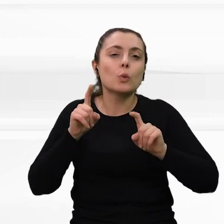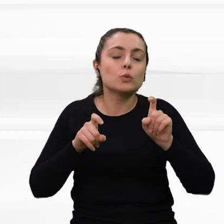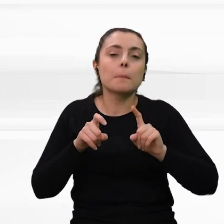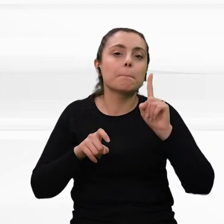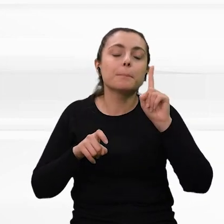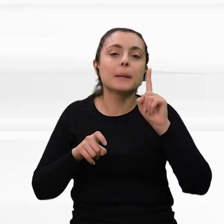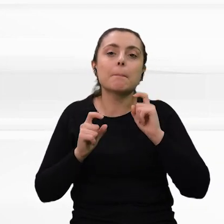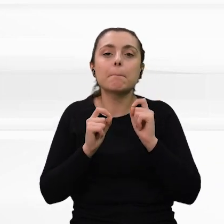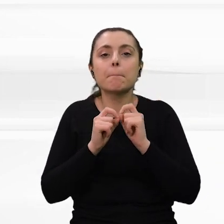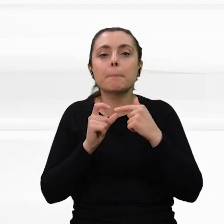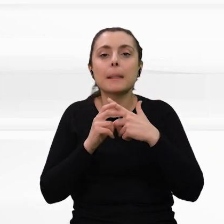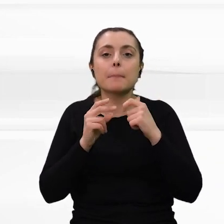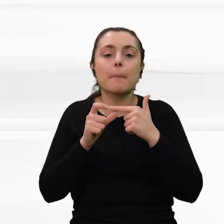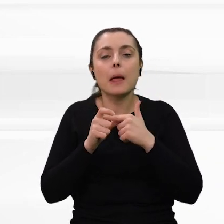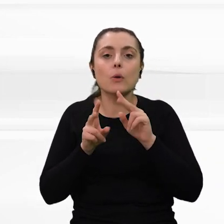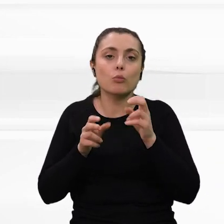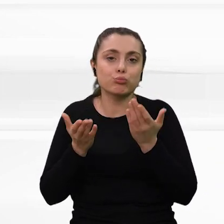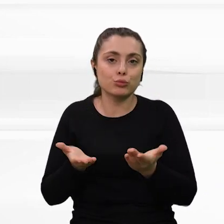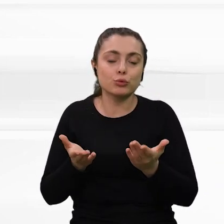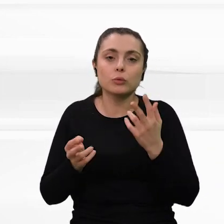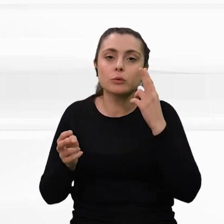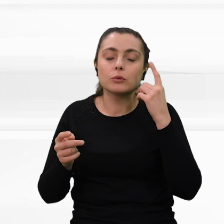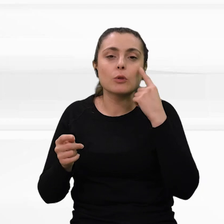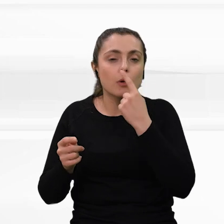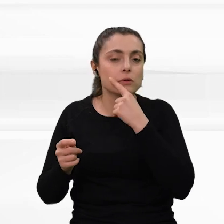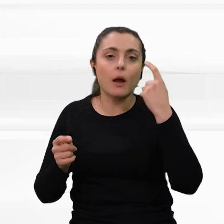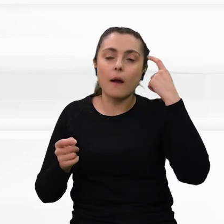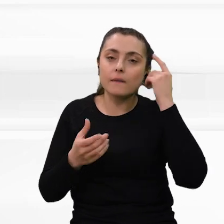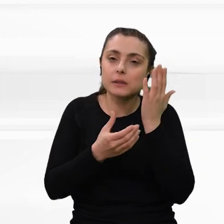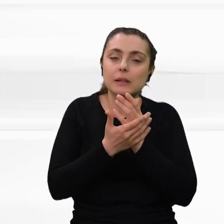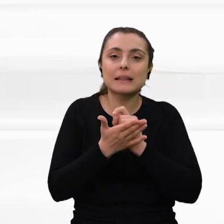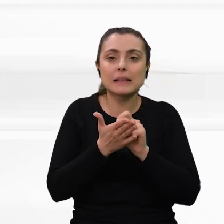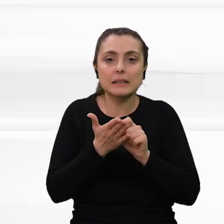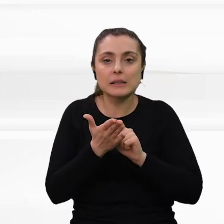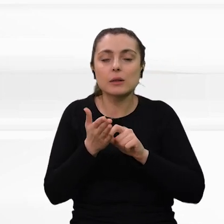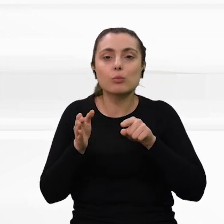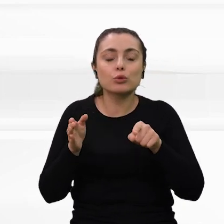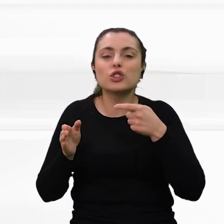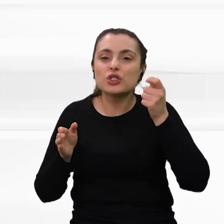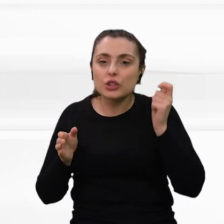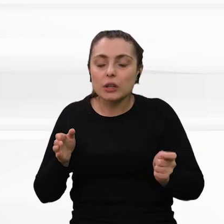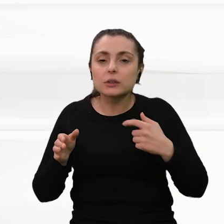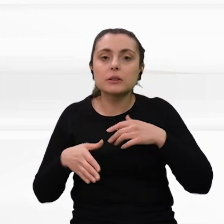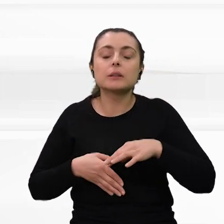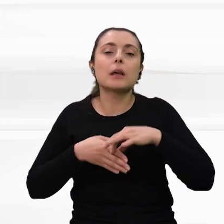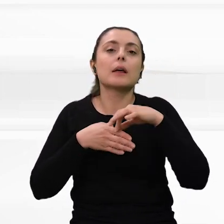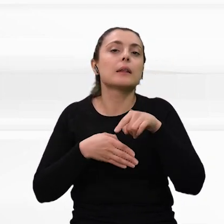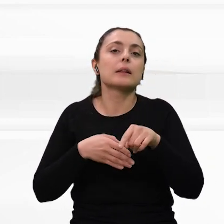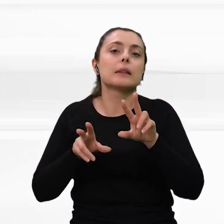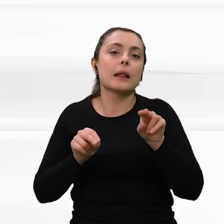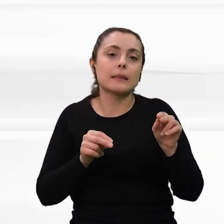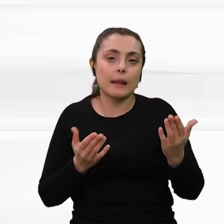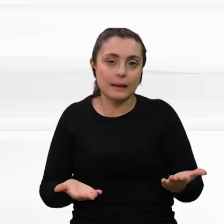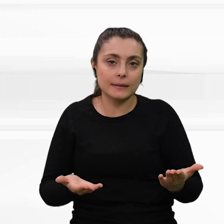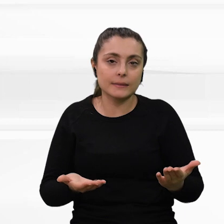sorusunda bir betimleme söz konusudur Gözleriniz hafızanız veya yazdıklarınız bunların gerçekliğini kanıtlamaya